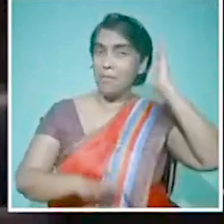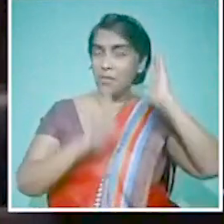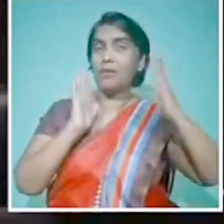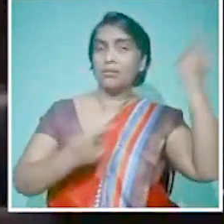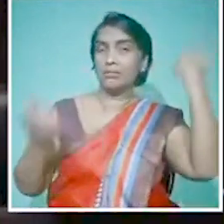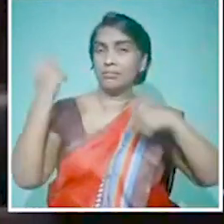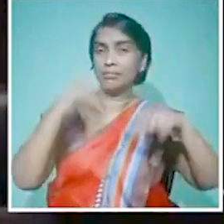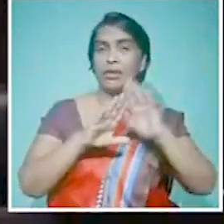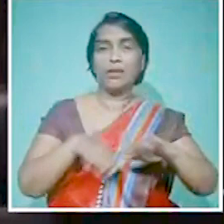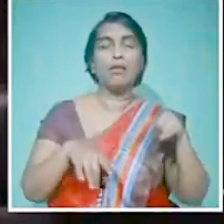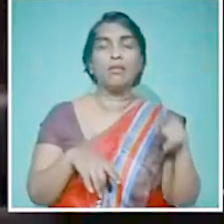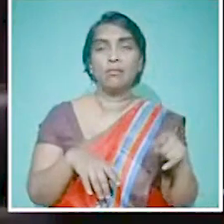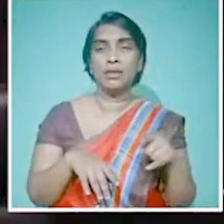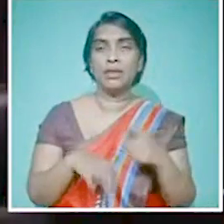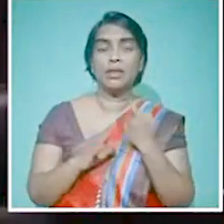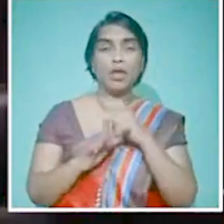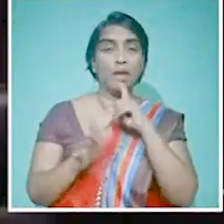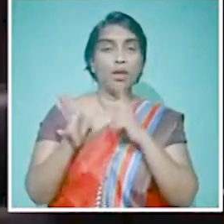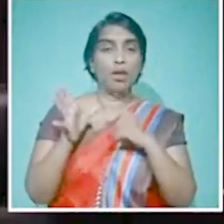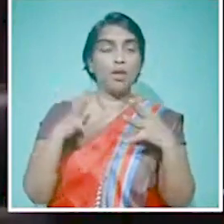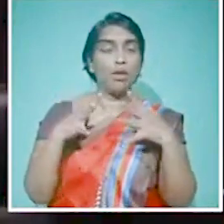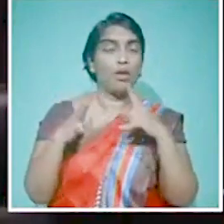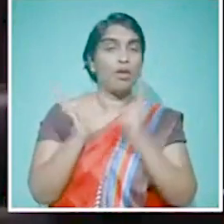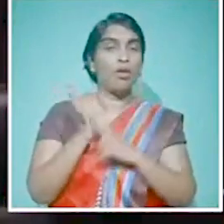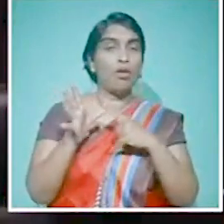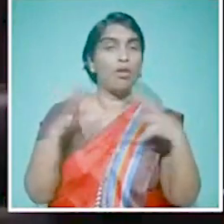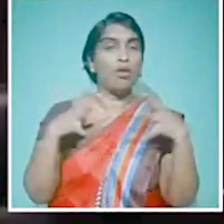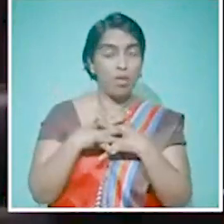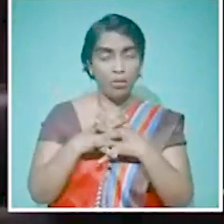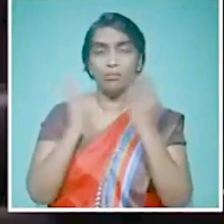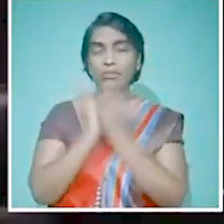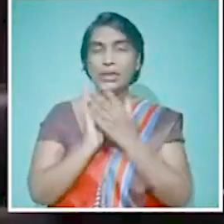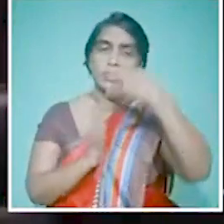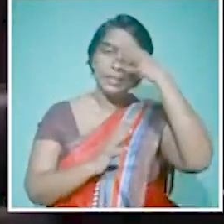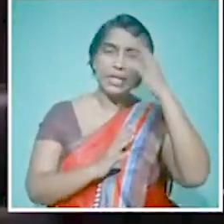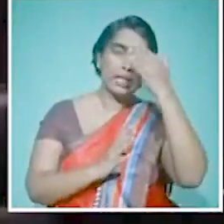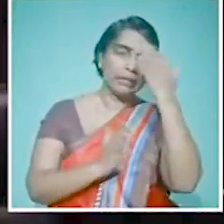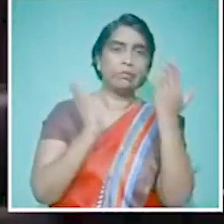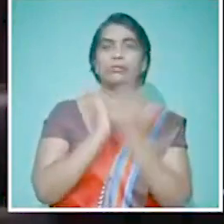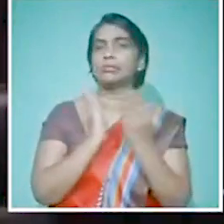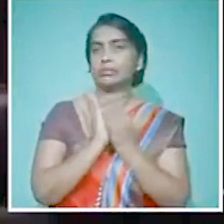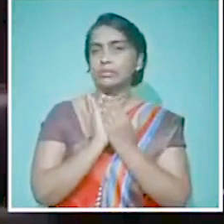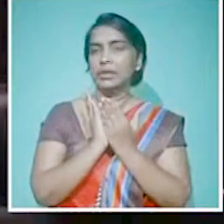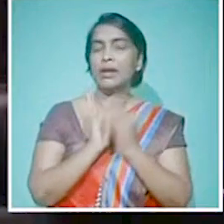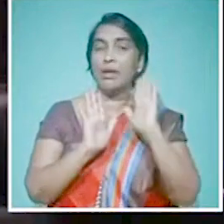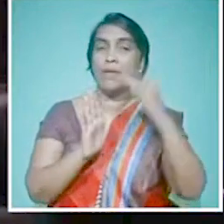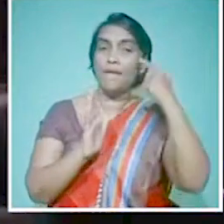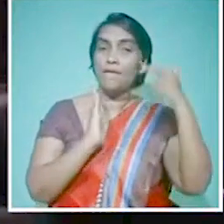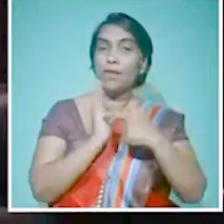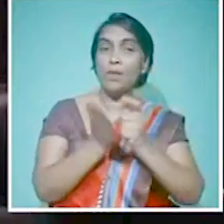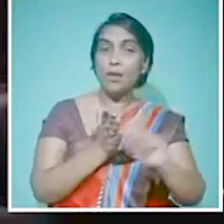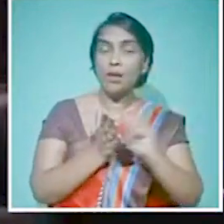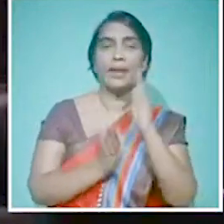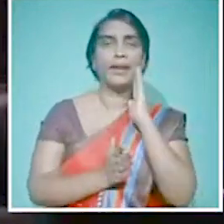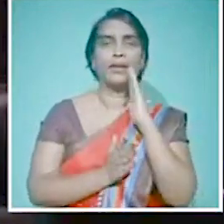දිස්ත්‍රික්කවලින් එන දරුවෝ මේ විනීති විද්‍යාලයට ඇවිල්ලා ඉගෙන ගන්න අවුරුදු 3ක් සමහරලාට සිංහලෙන් සමහරලාට දෙමළෙන්. හැබැයි අන්තිමට විභාග ලියන්න කියනවා